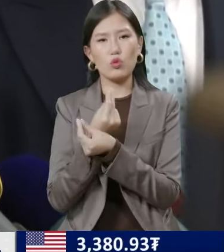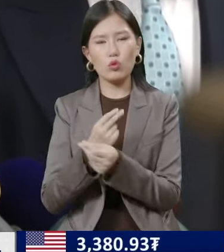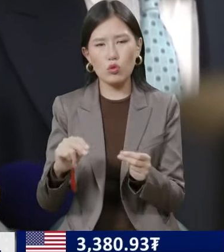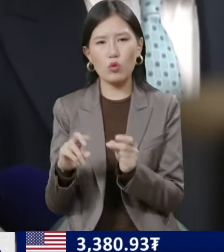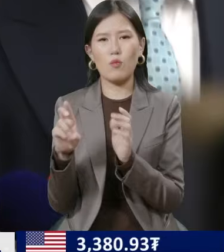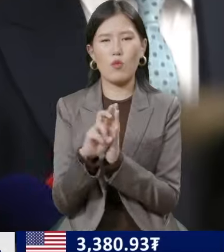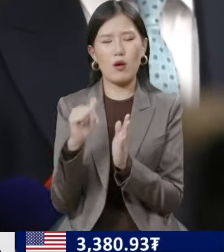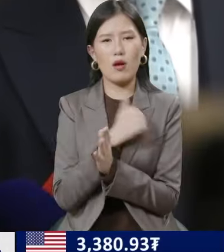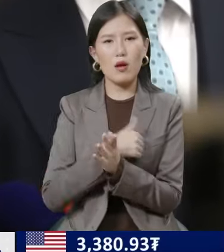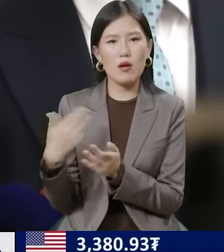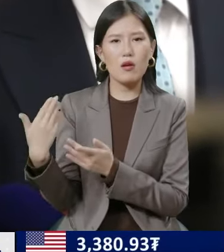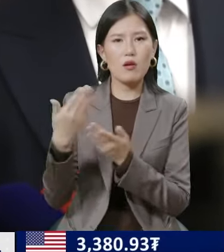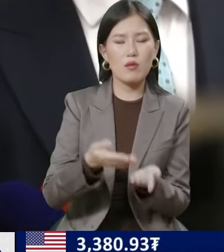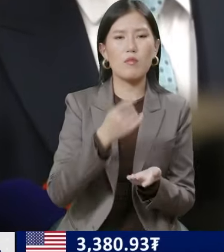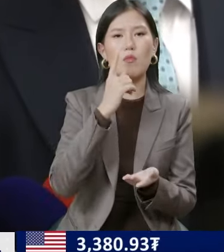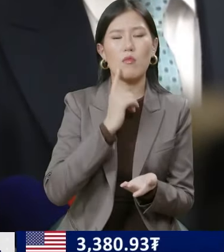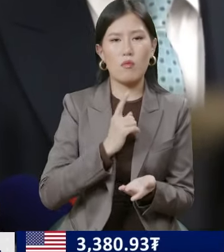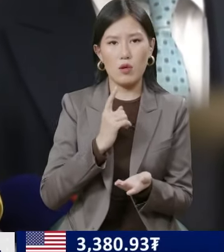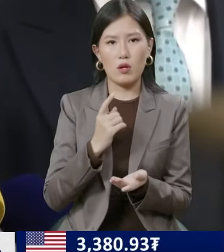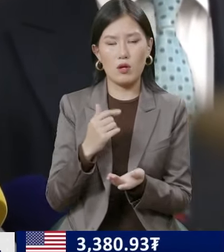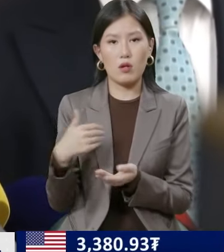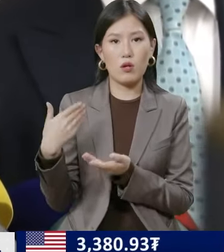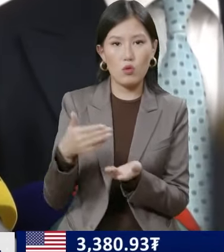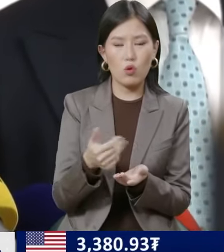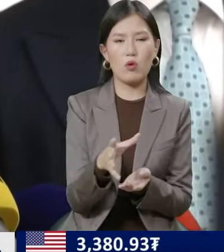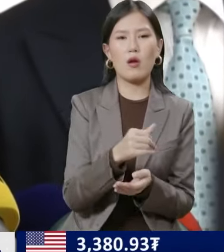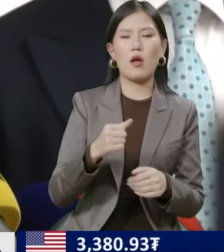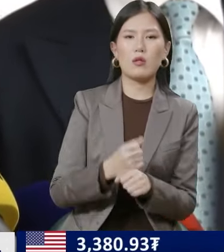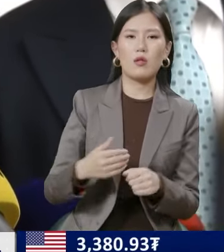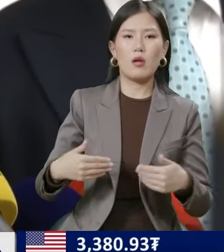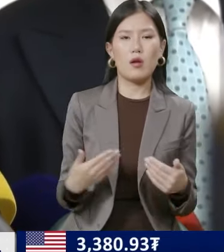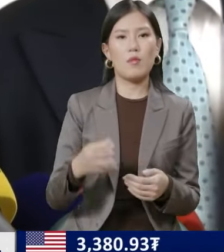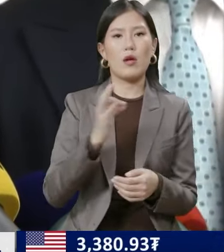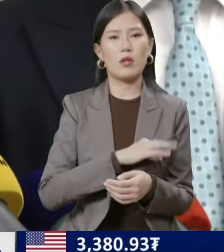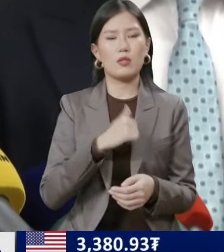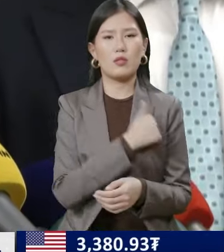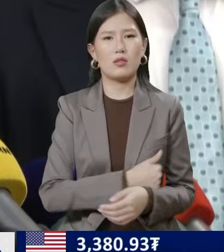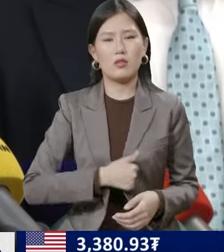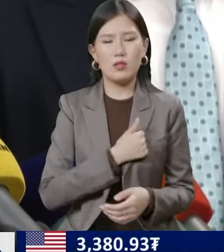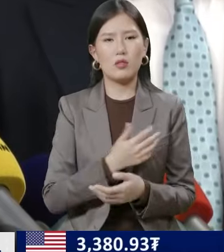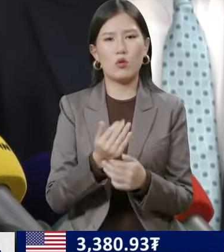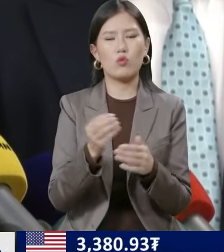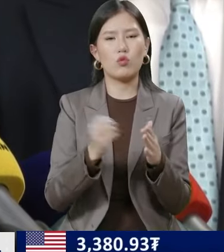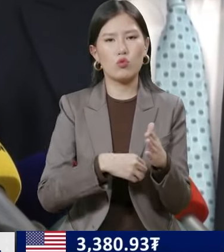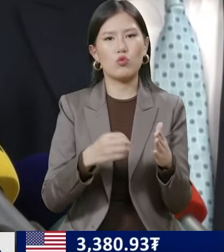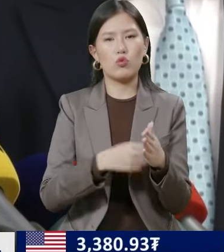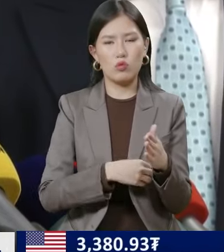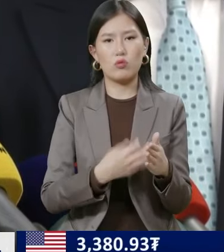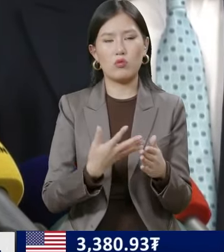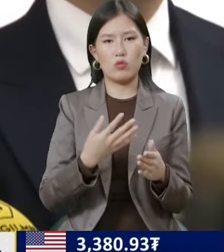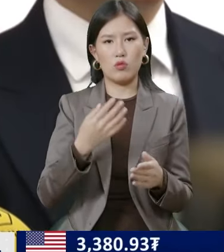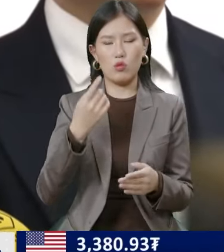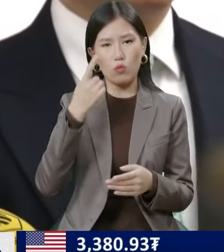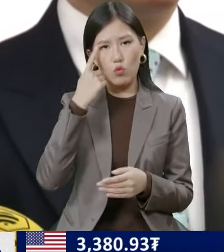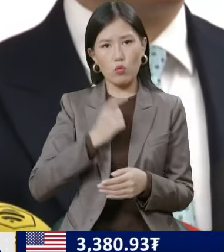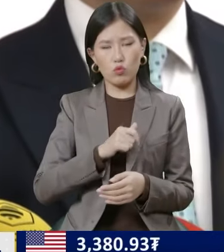иргэд тэндээ илүү төвлөрч ажилддаг, амьдардаг, ашигтай орлоготой сайхан ажилддаг болох ёстой гэдэг үүднээс нутагтаа эзэн монголчууд